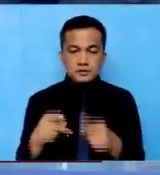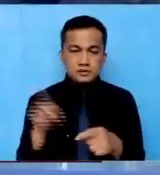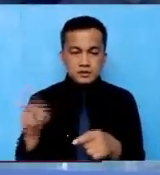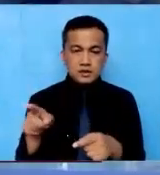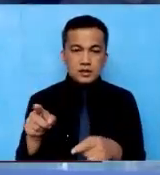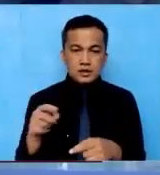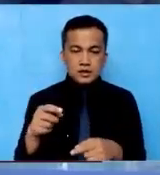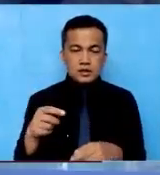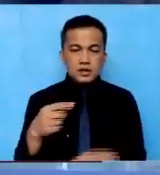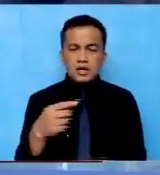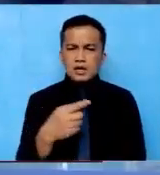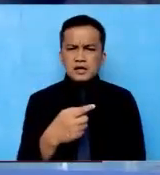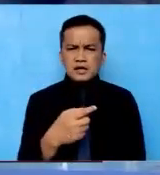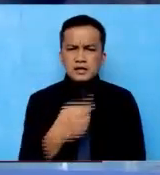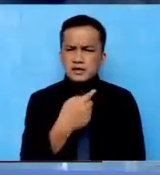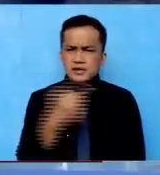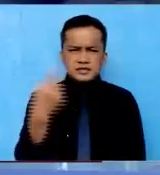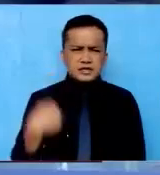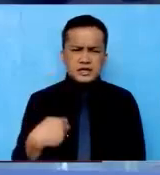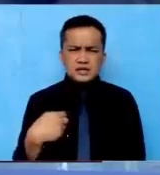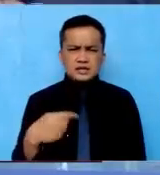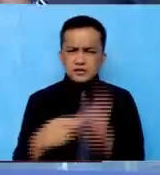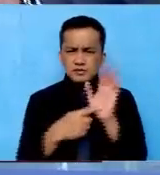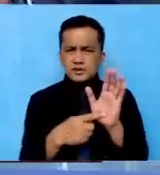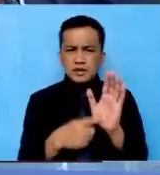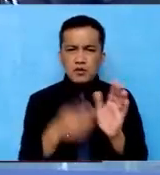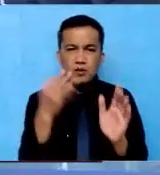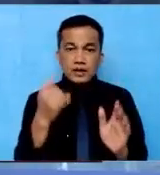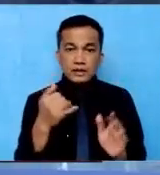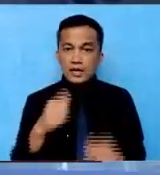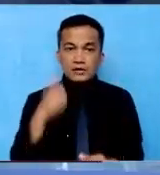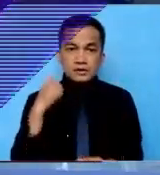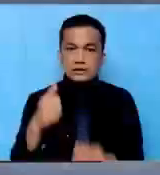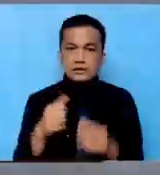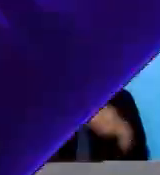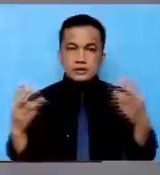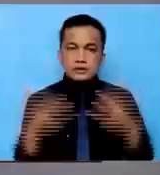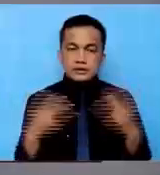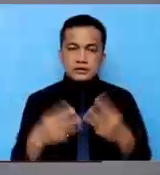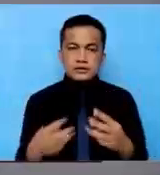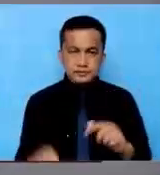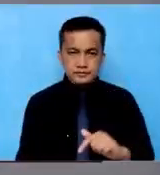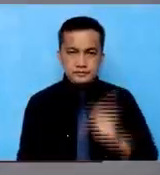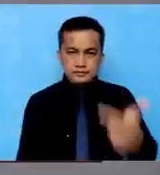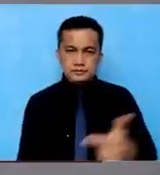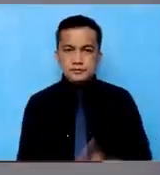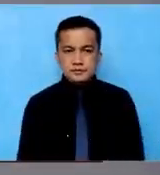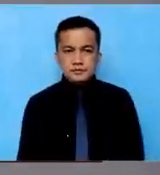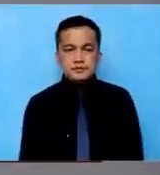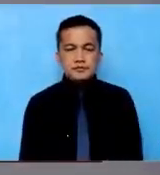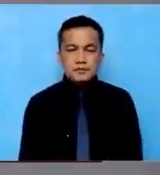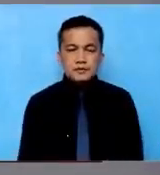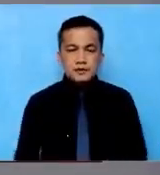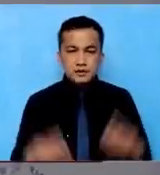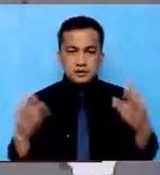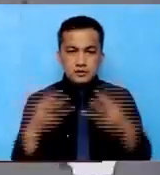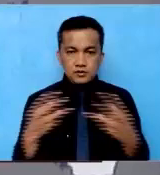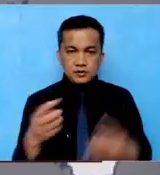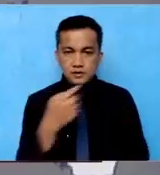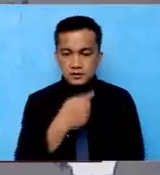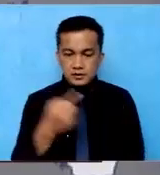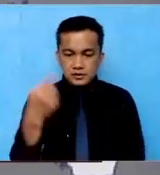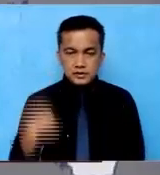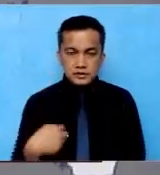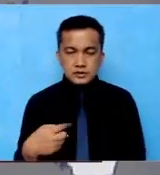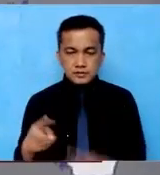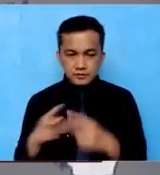ayaw nila sa gyera. Nasa frontline na balitang iyan, Camille Samonte. Sa gyerang Russia versus Ukraine, bumuhos